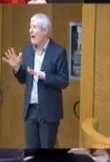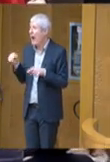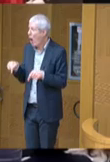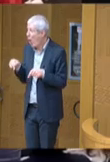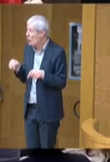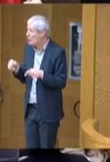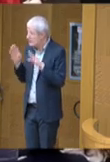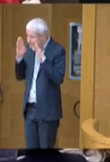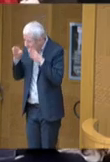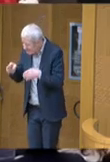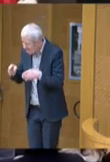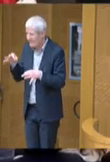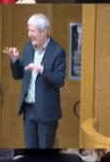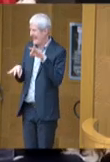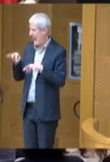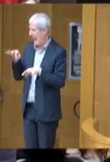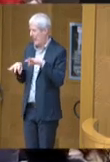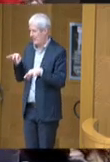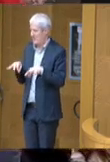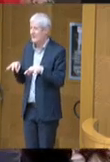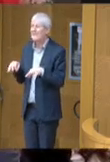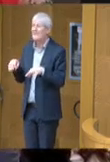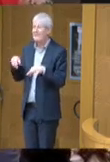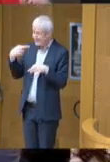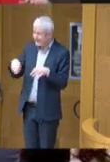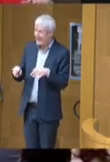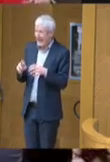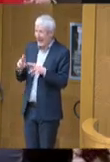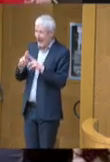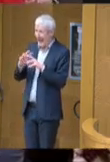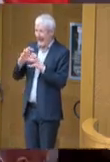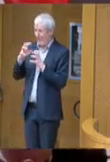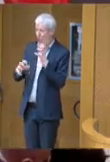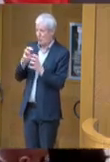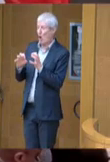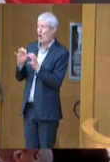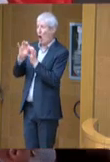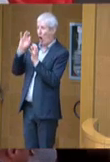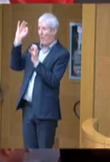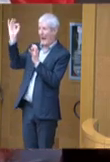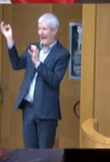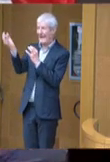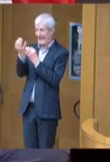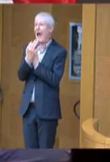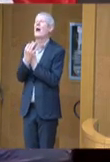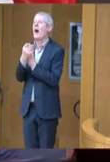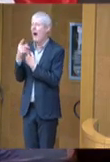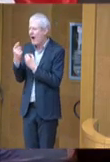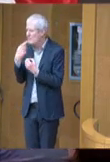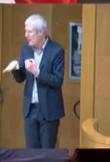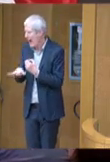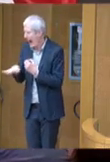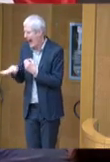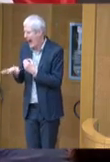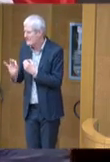teatro. La vera storia della rivoluzione copernicana è il progetto che alcuni ragazzi del nostro istituto hanno portato avanti